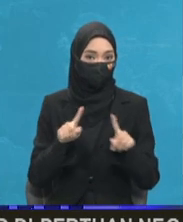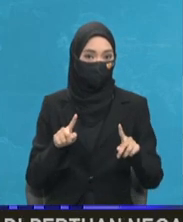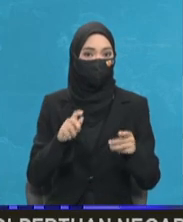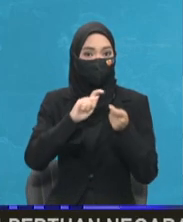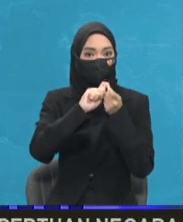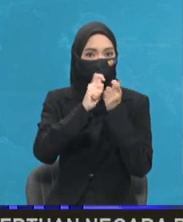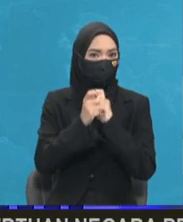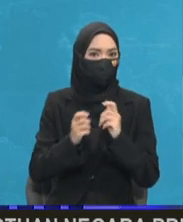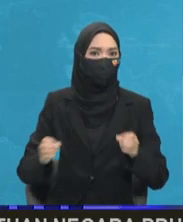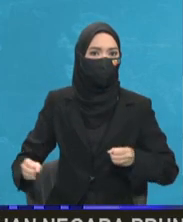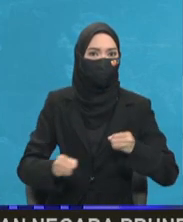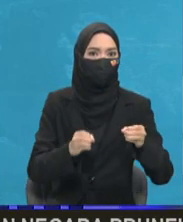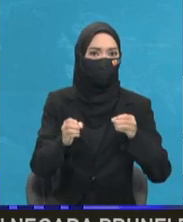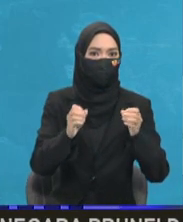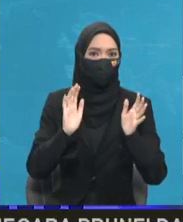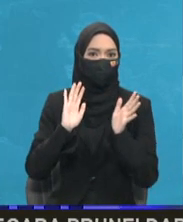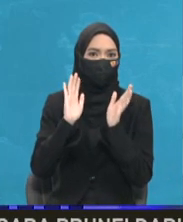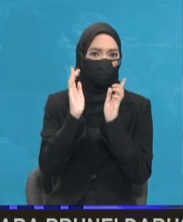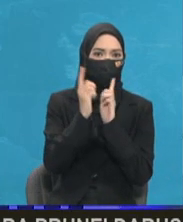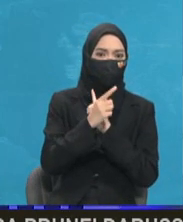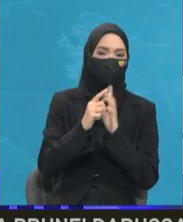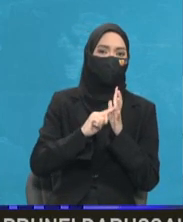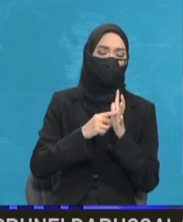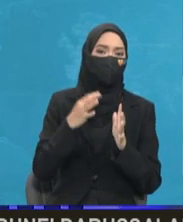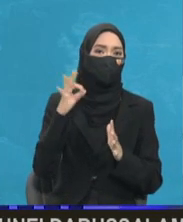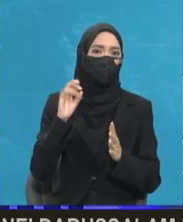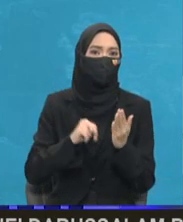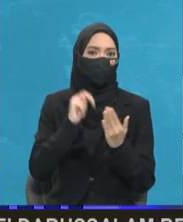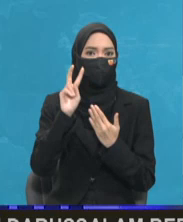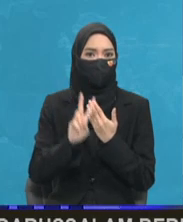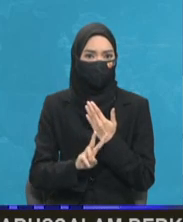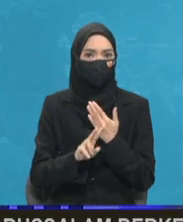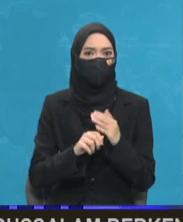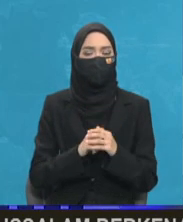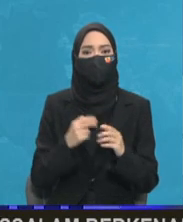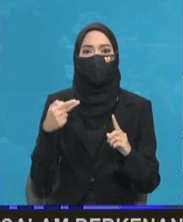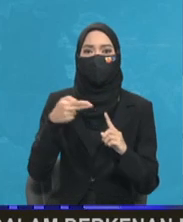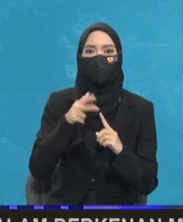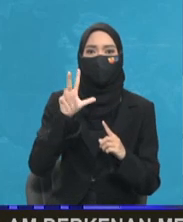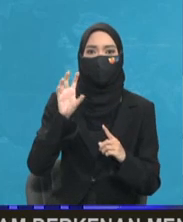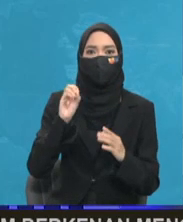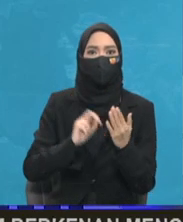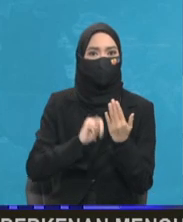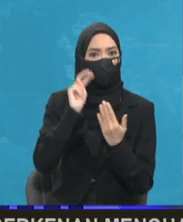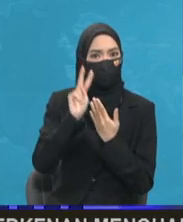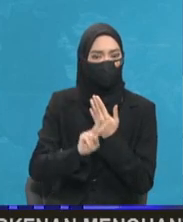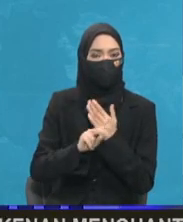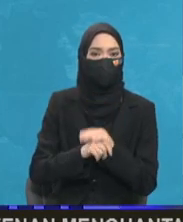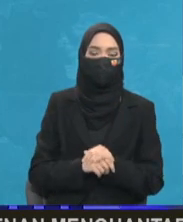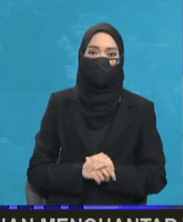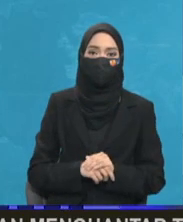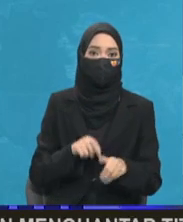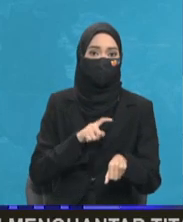operasi peralihan yaitu Bermuda 19 sehingga 30 logam pada 2020 satu dengan tempo akan dipendekkan